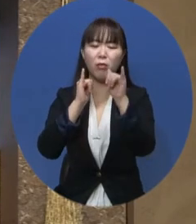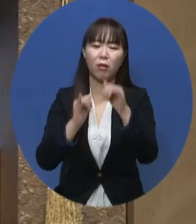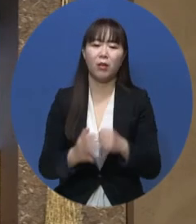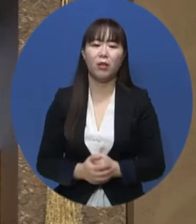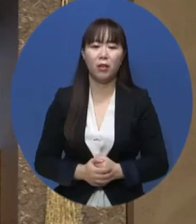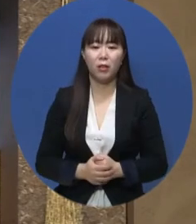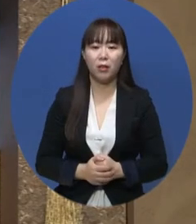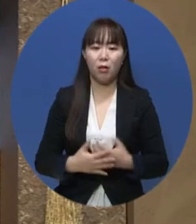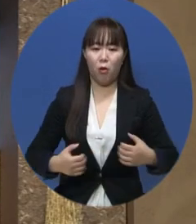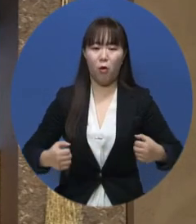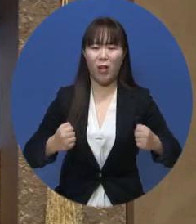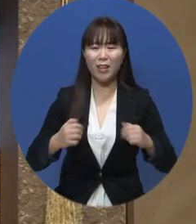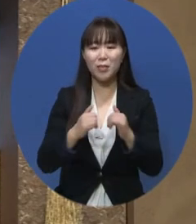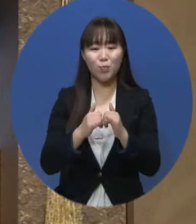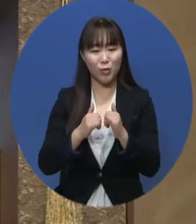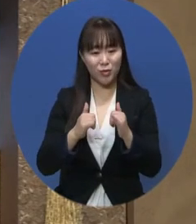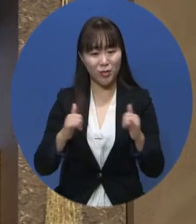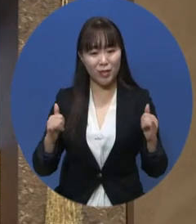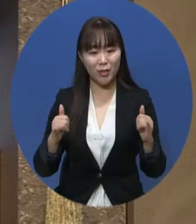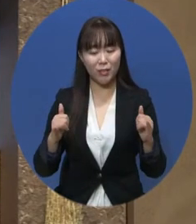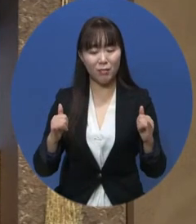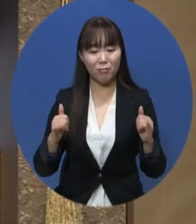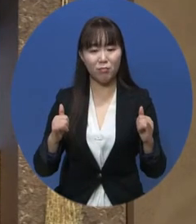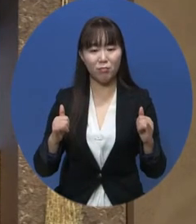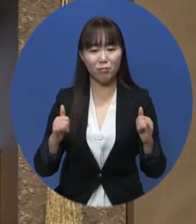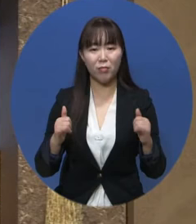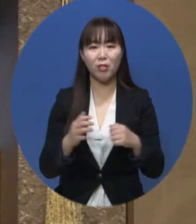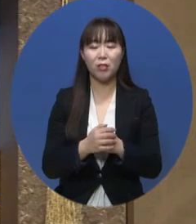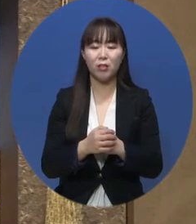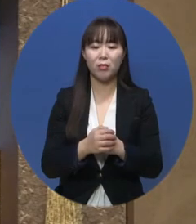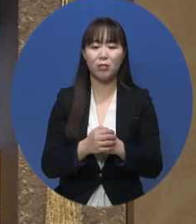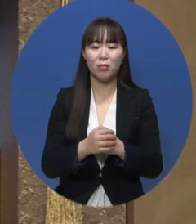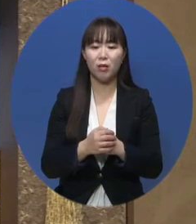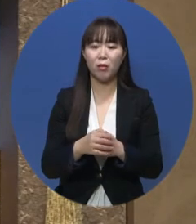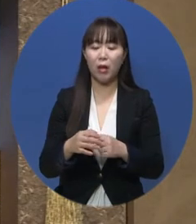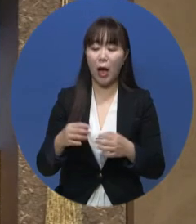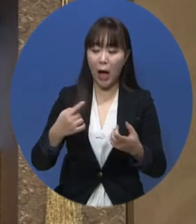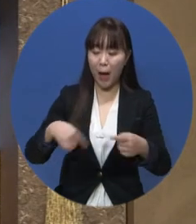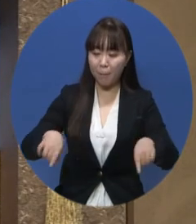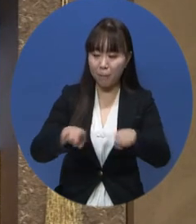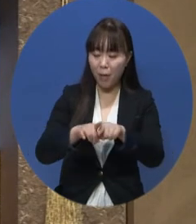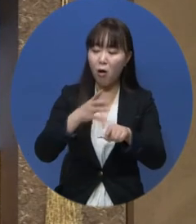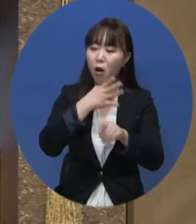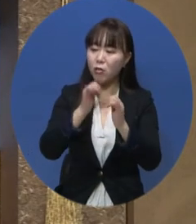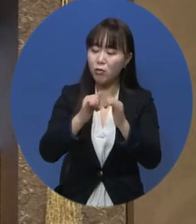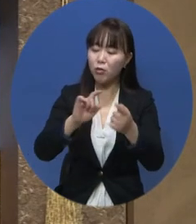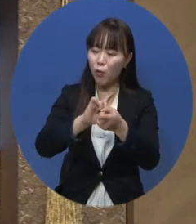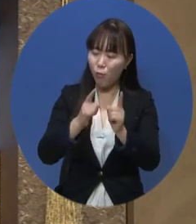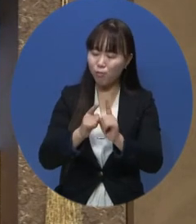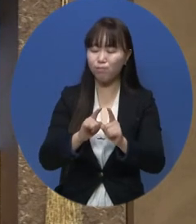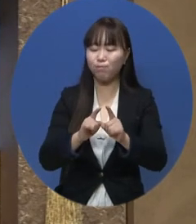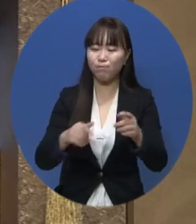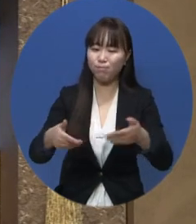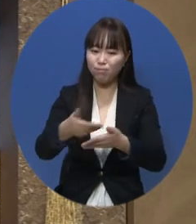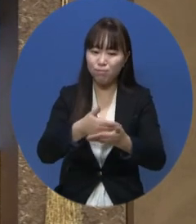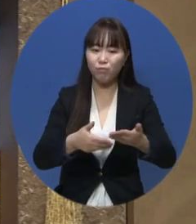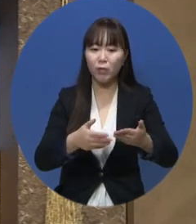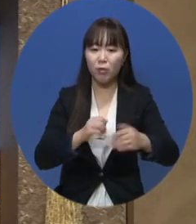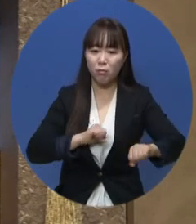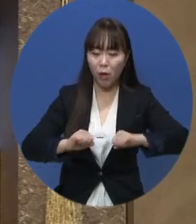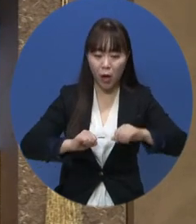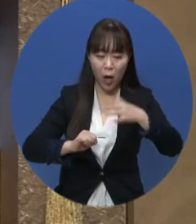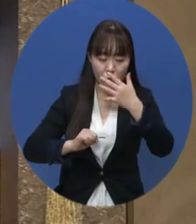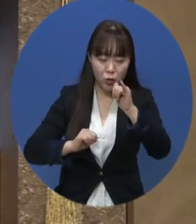그래서 건강하신 분들이 네. 충분히 나와서 어르신들하고 같이 지낼 수 있고 예. 그런 거를 수행할 수